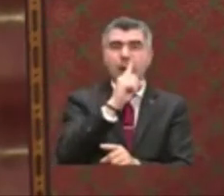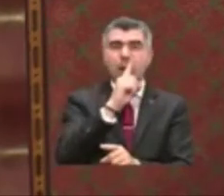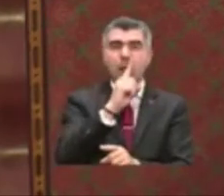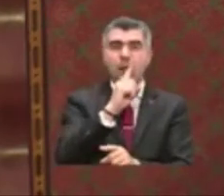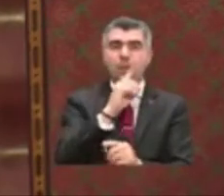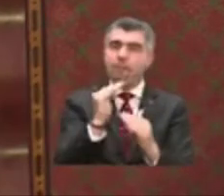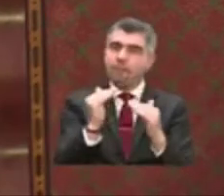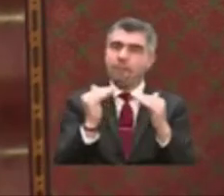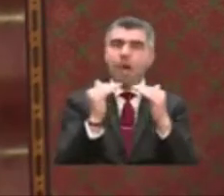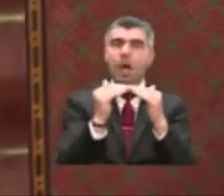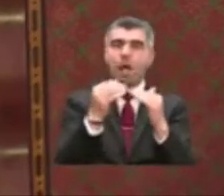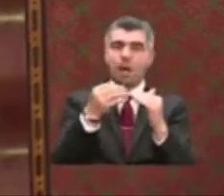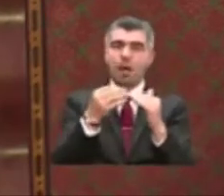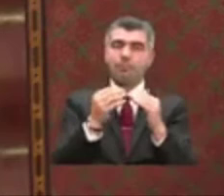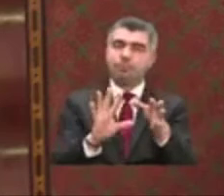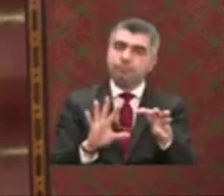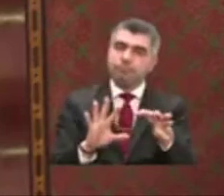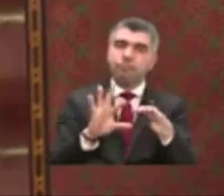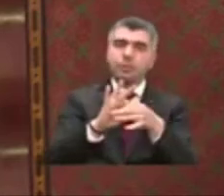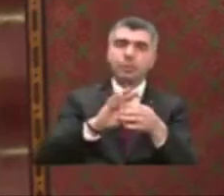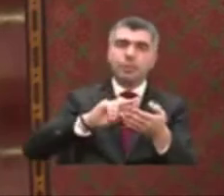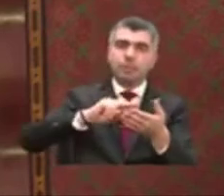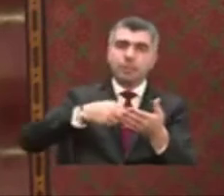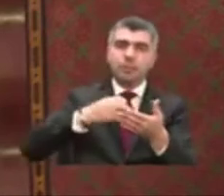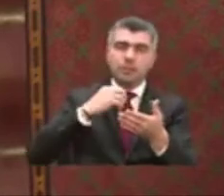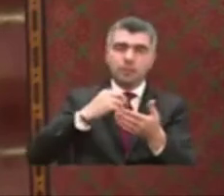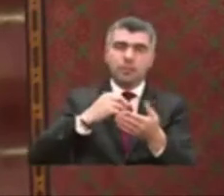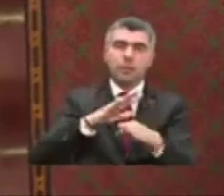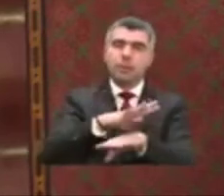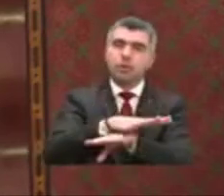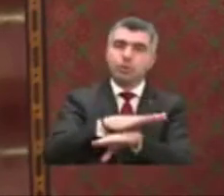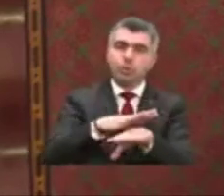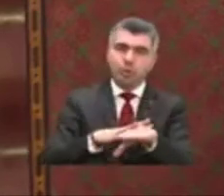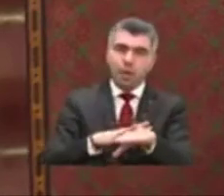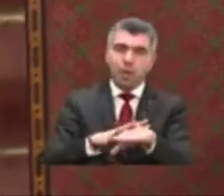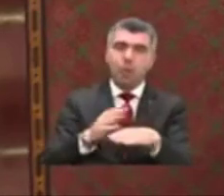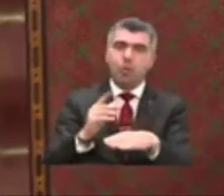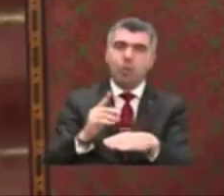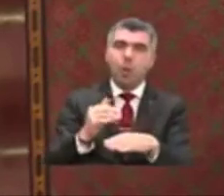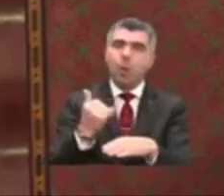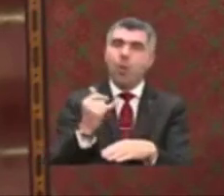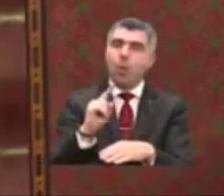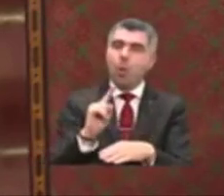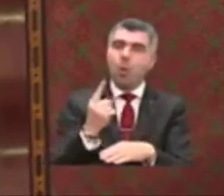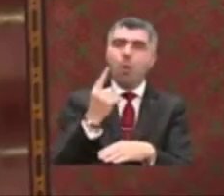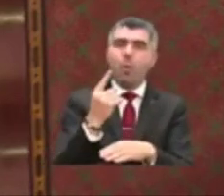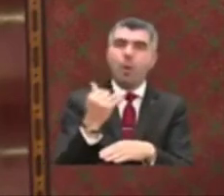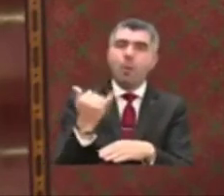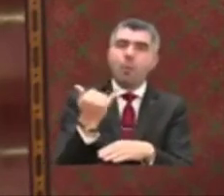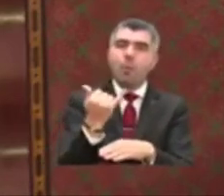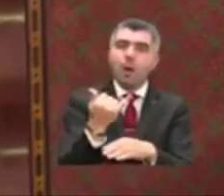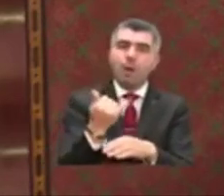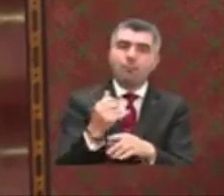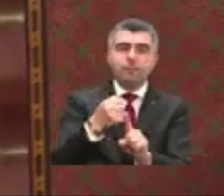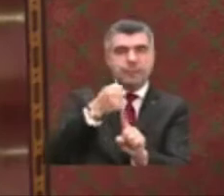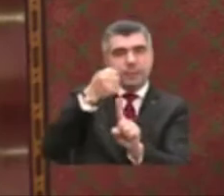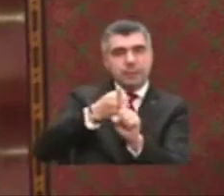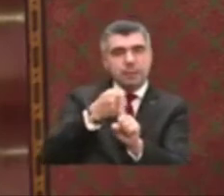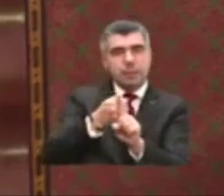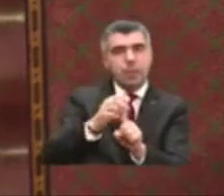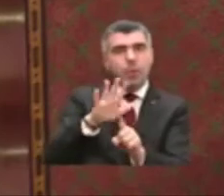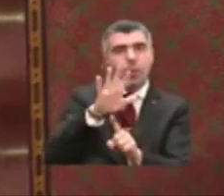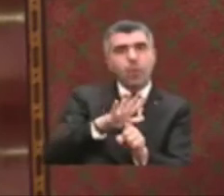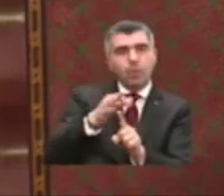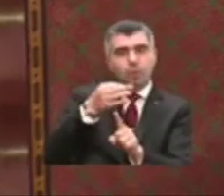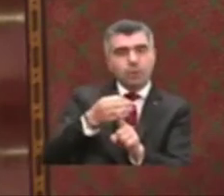على باش دار واحد الشراكه مع الجهه باش نحدوا ما هي اهم الاولويات وكيفيه كذلك العمل على